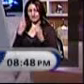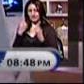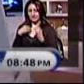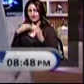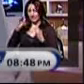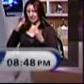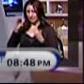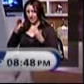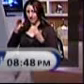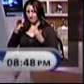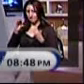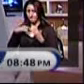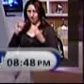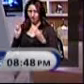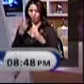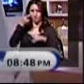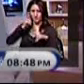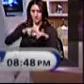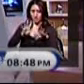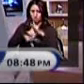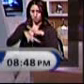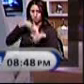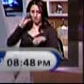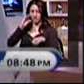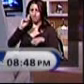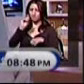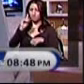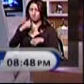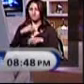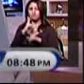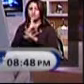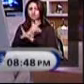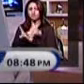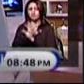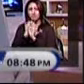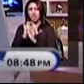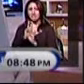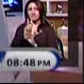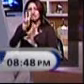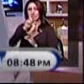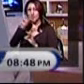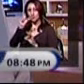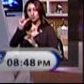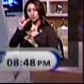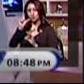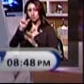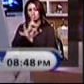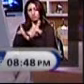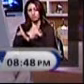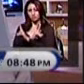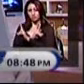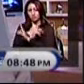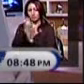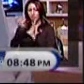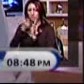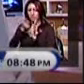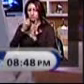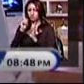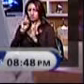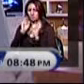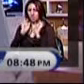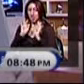في الرواية، ده مستحيل. يعني لابد اقعد حوالي بعد من حوالي 7-8 اشهر انقطع عن الكتابة عشان